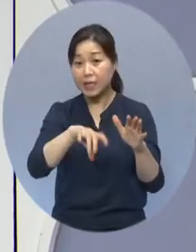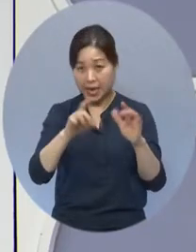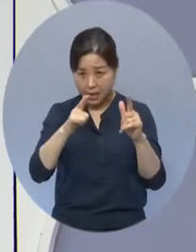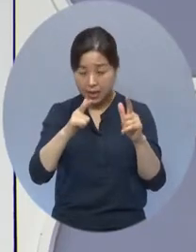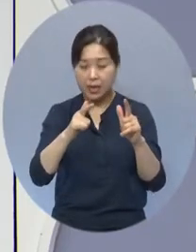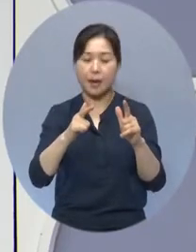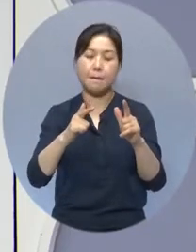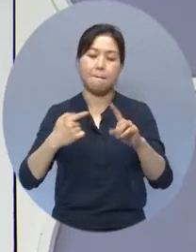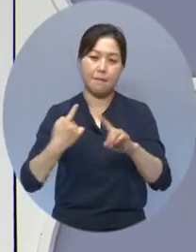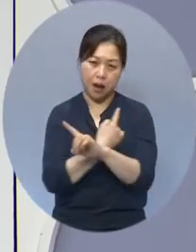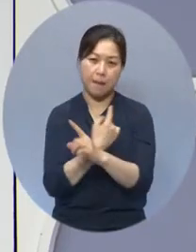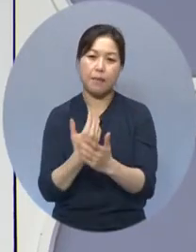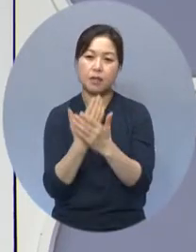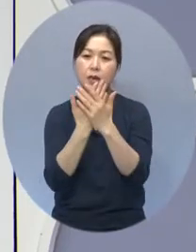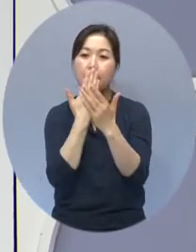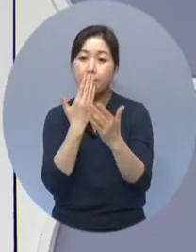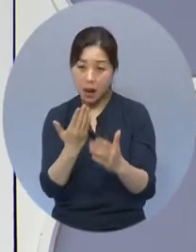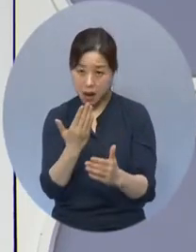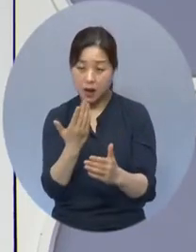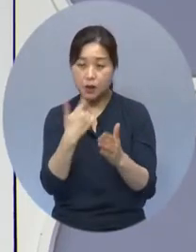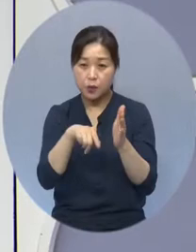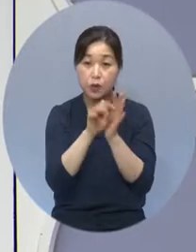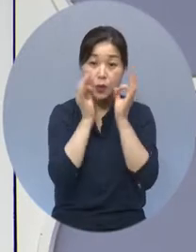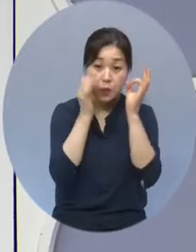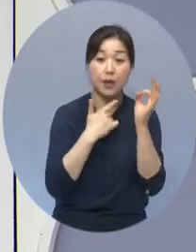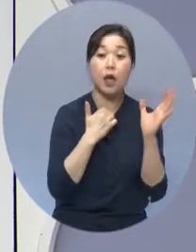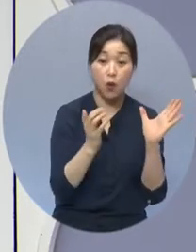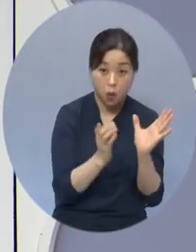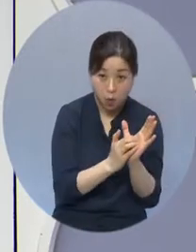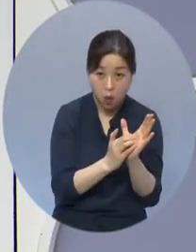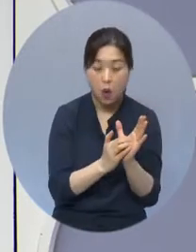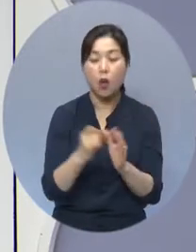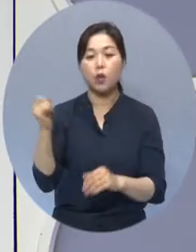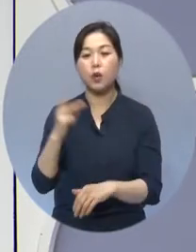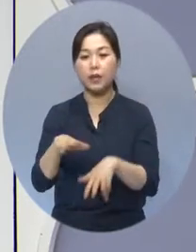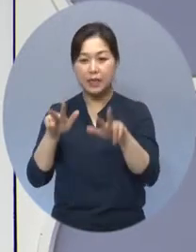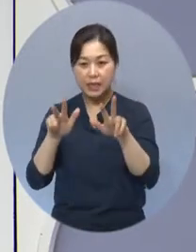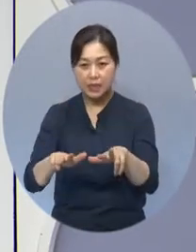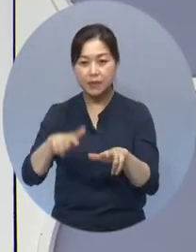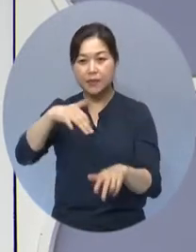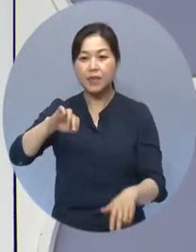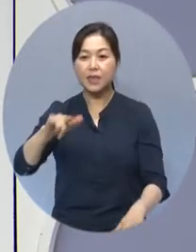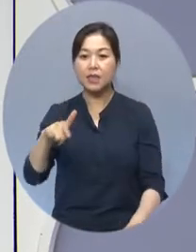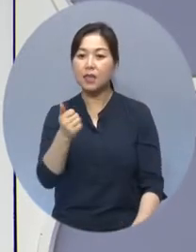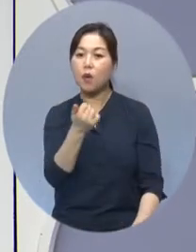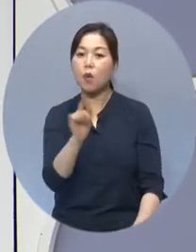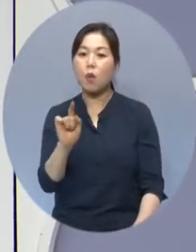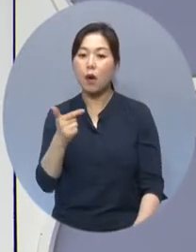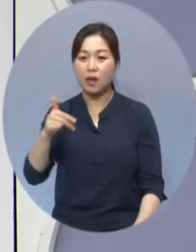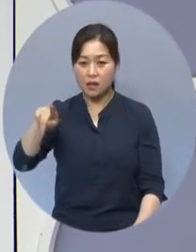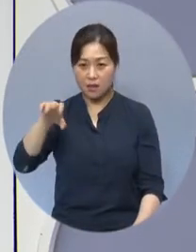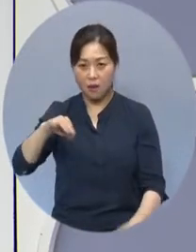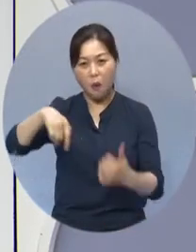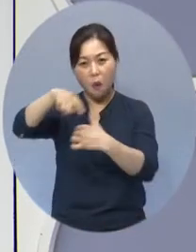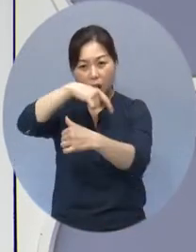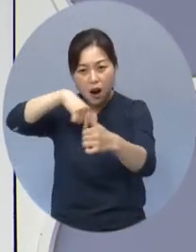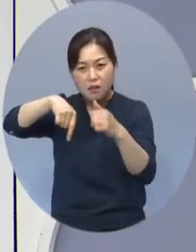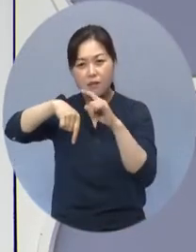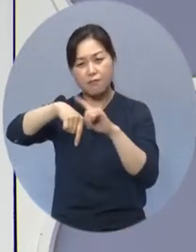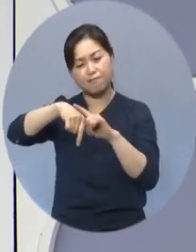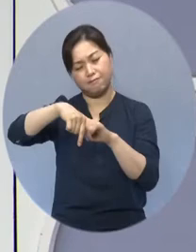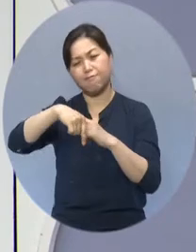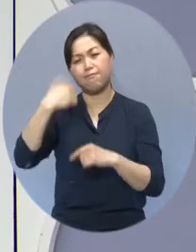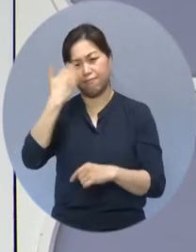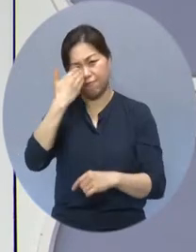위한 가정에 들어섰다고 이렇게 자신 있게 말할 수가 있고요. 두 번째로 이제